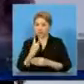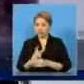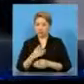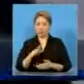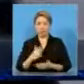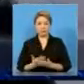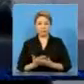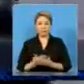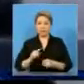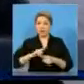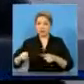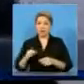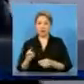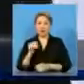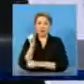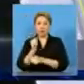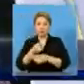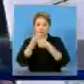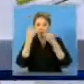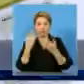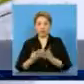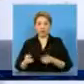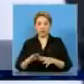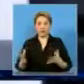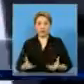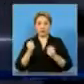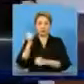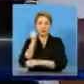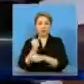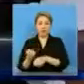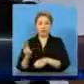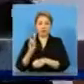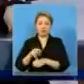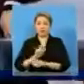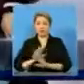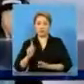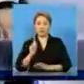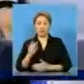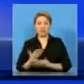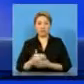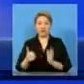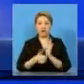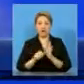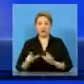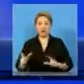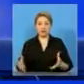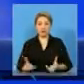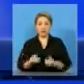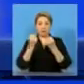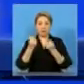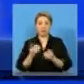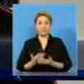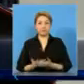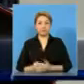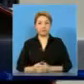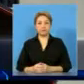аңғарады. Дереу өрт сөндіру қызметіне хабар алады. Құтқару қызметі келгенін күтпей, нәтижесінде 6 бірдей адамды шарпыған жалыннан аман алып